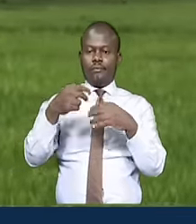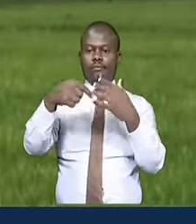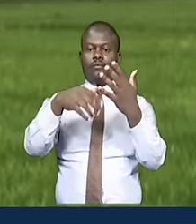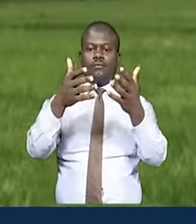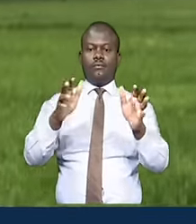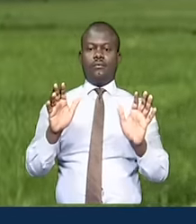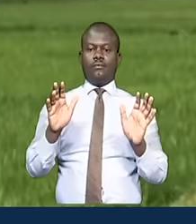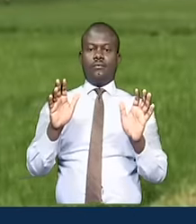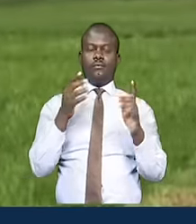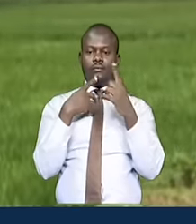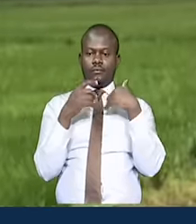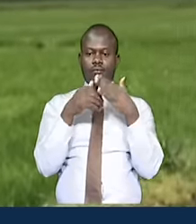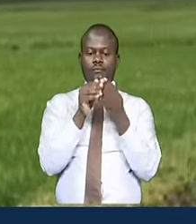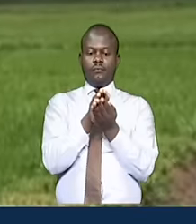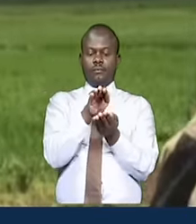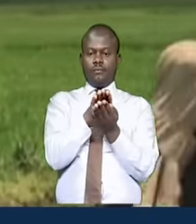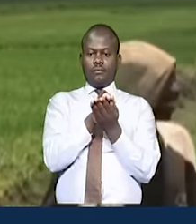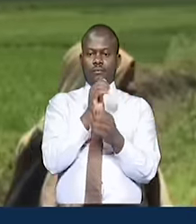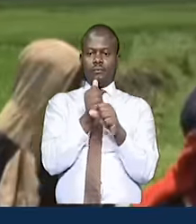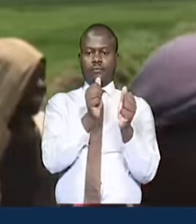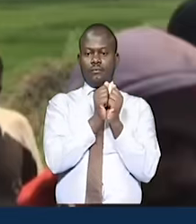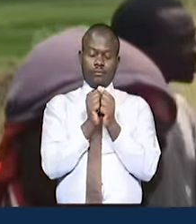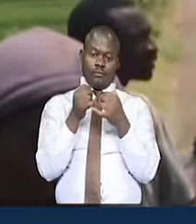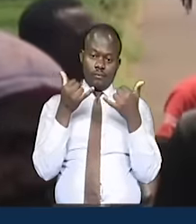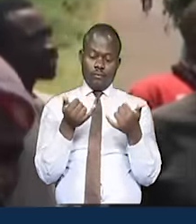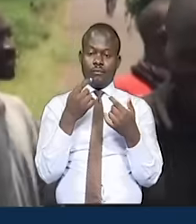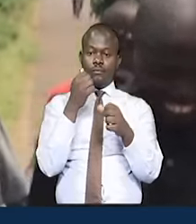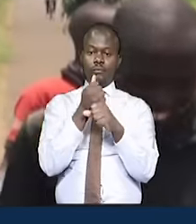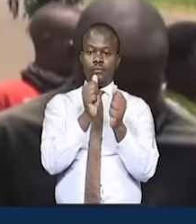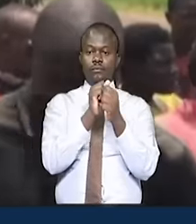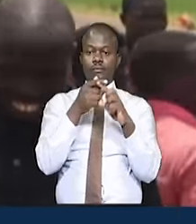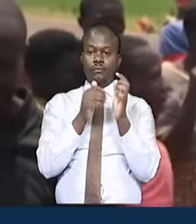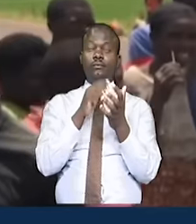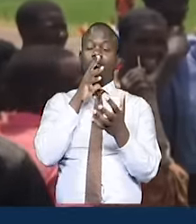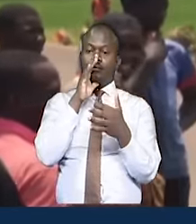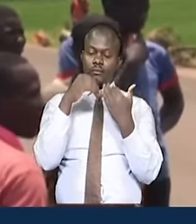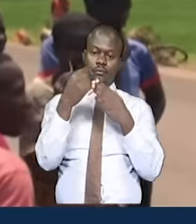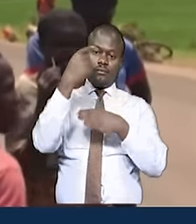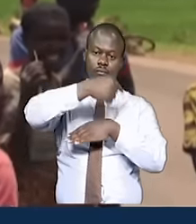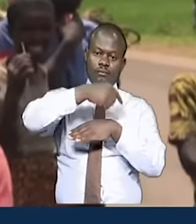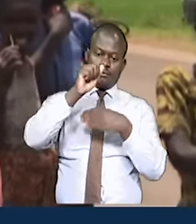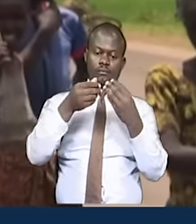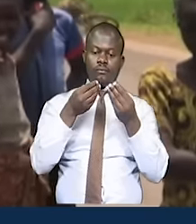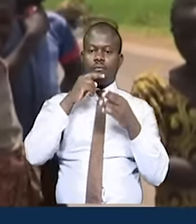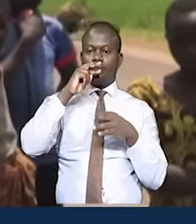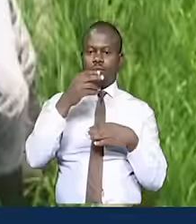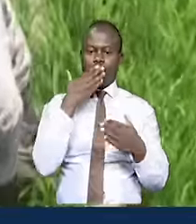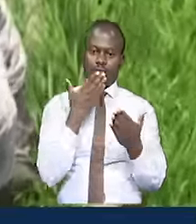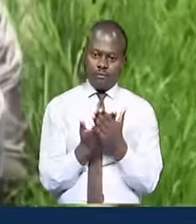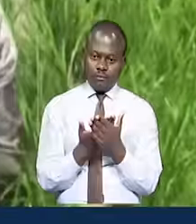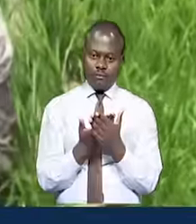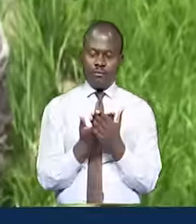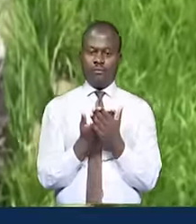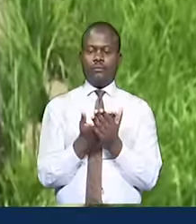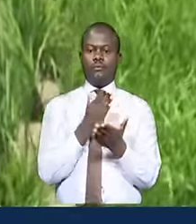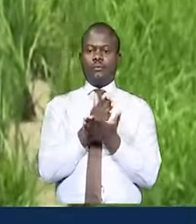biri hafi twavuganaga na banki turimo gukorana kuri ubu ngubu ndetse twari dutegereje uyu munsi yuko bashobora kuduha igisubizo cyiza rwose